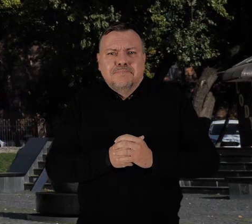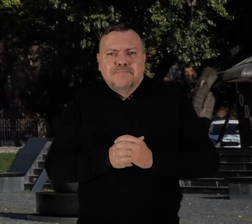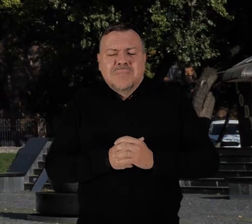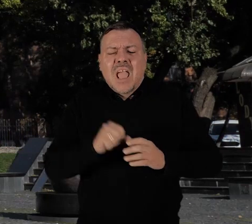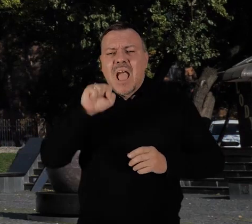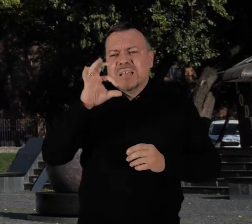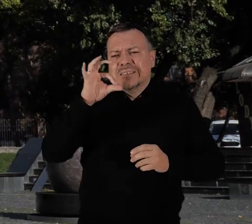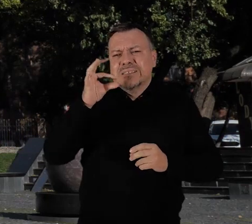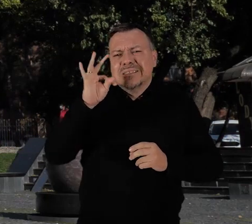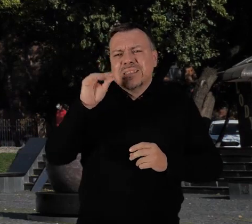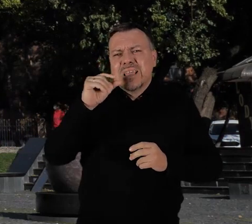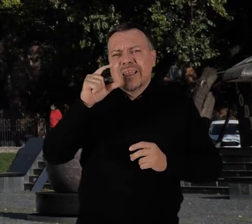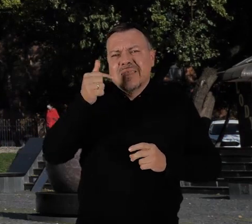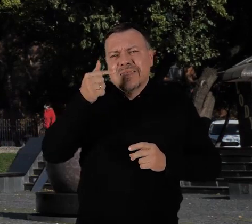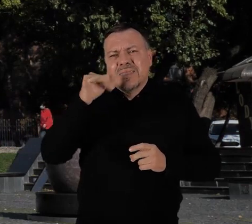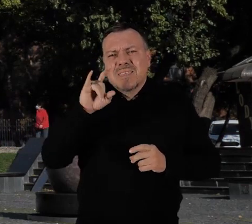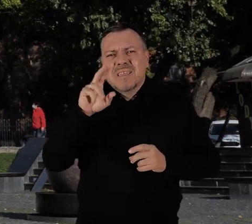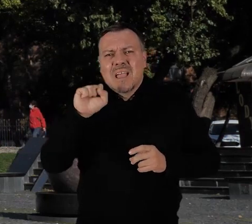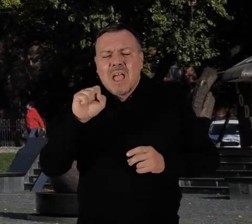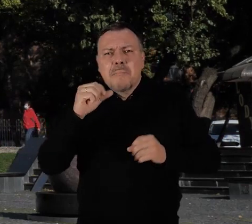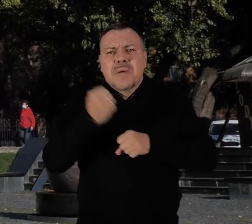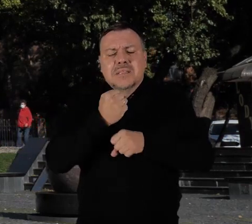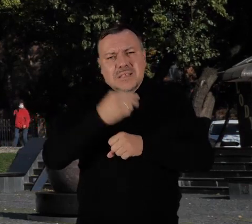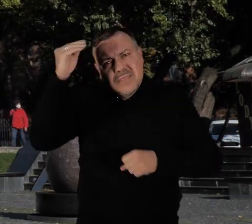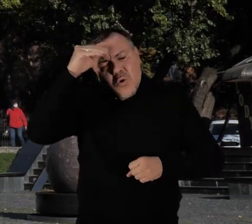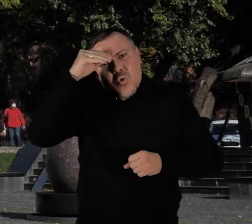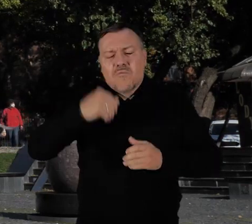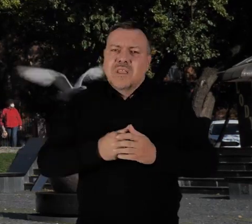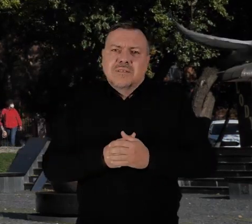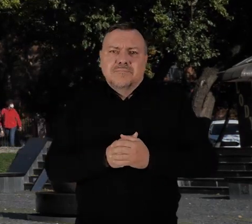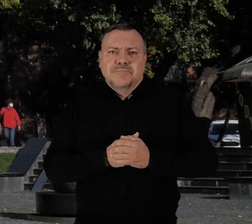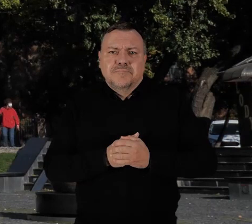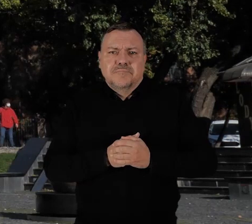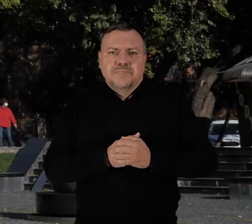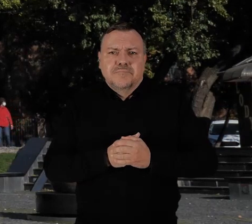Jak być uczonym? Ascetyka pracy naukowej.